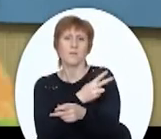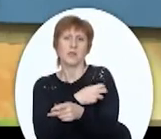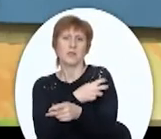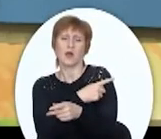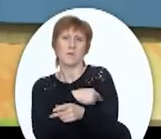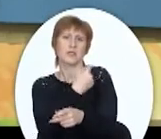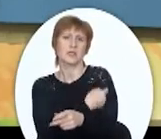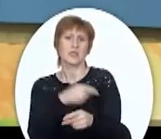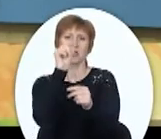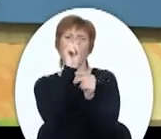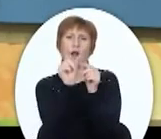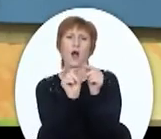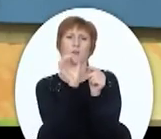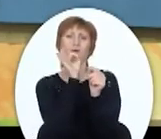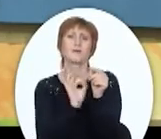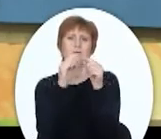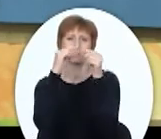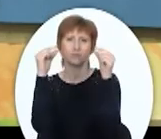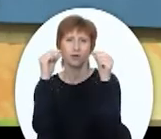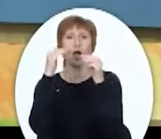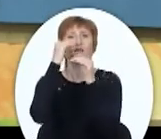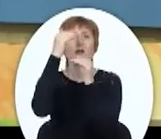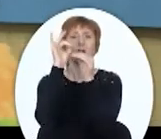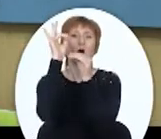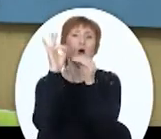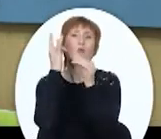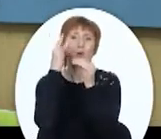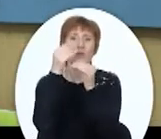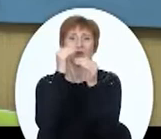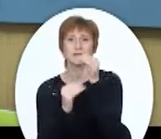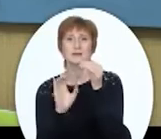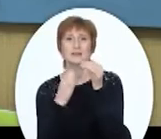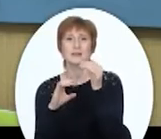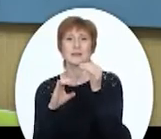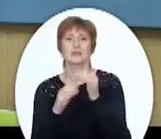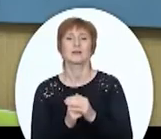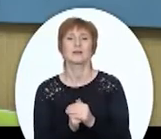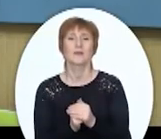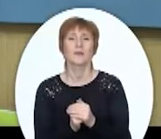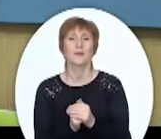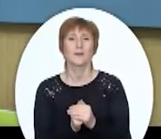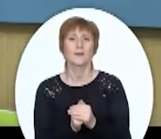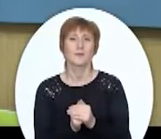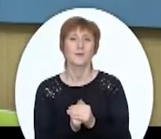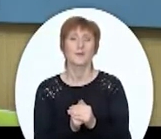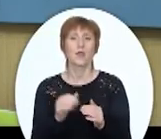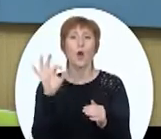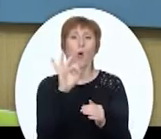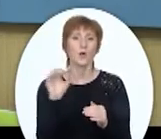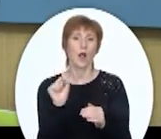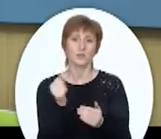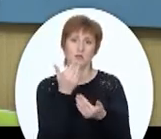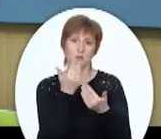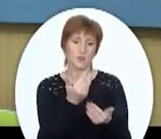медицинские капсулы. Вверх розовый, низ синий. И Ольга